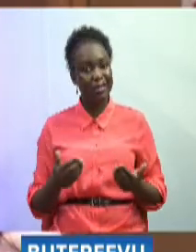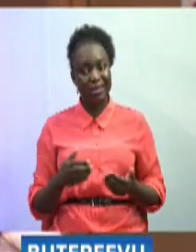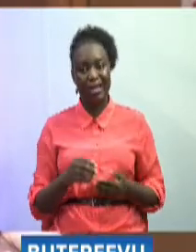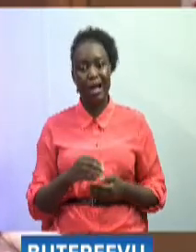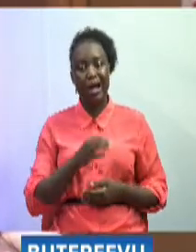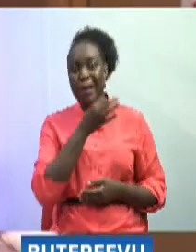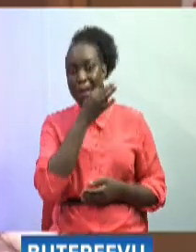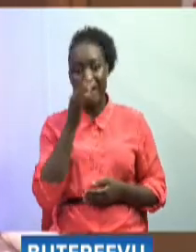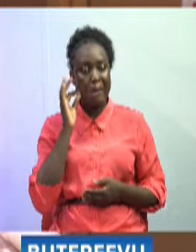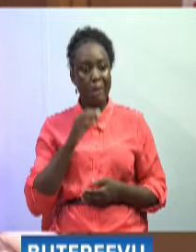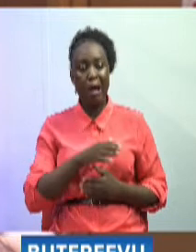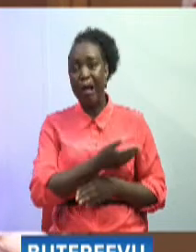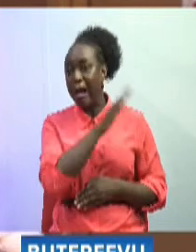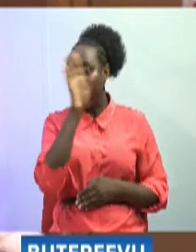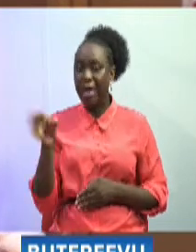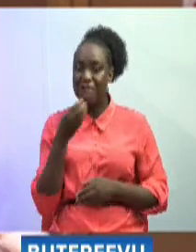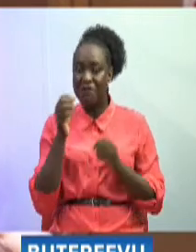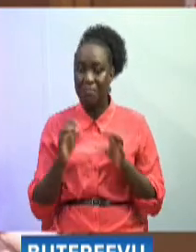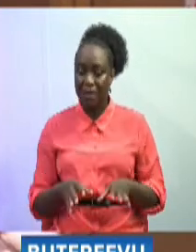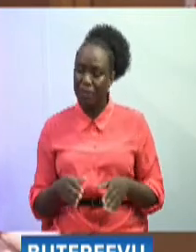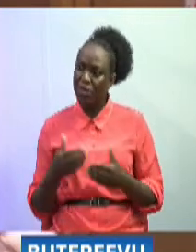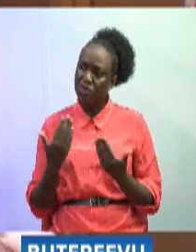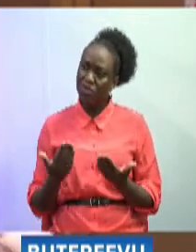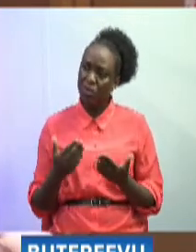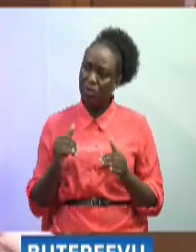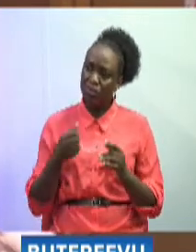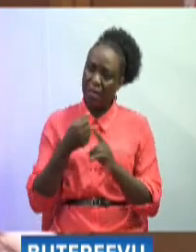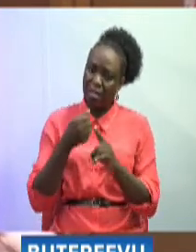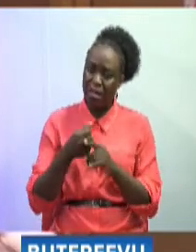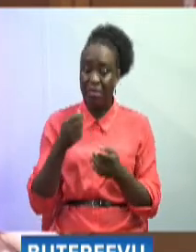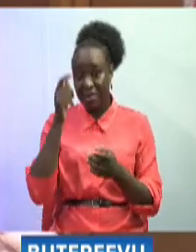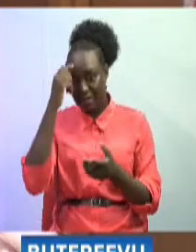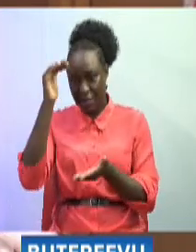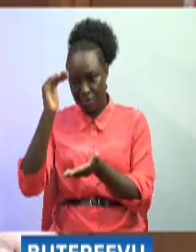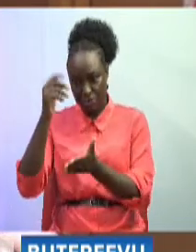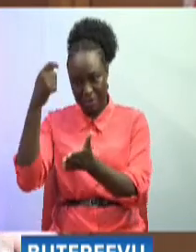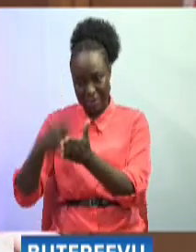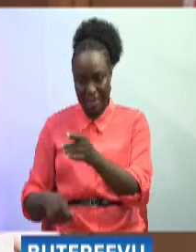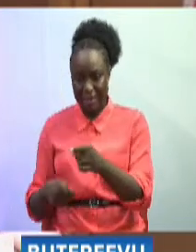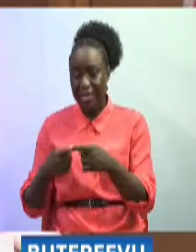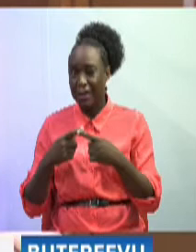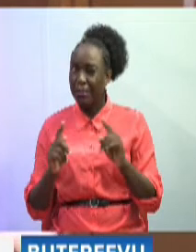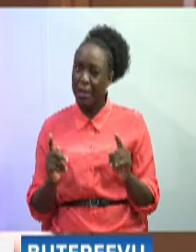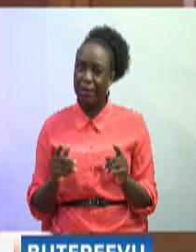kulaba nti nno ekendeezezza ku ogwo oba omusolo, naye okulaba nti egenda naddala